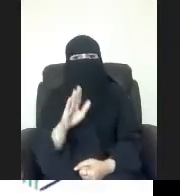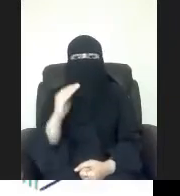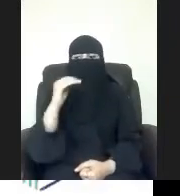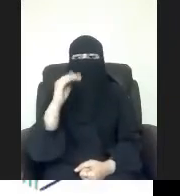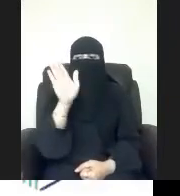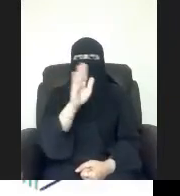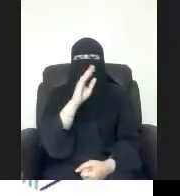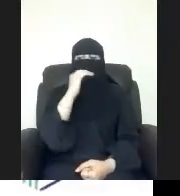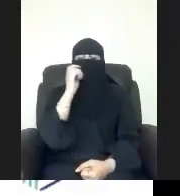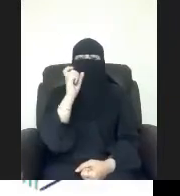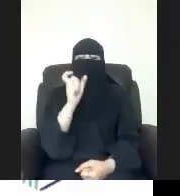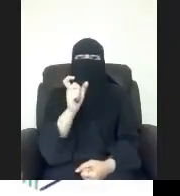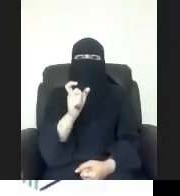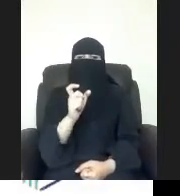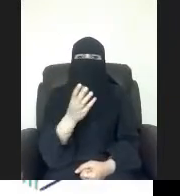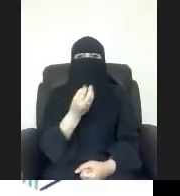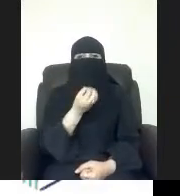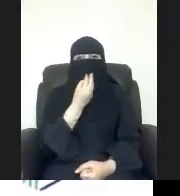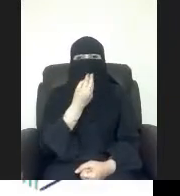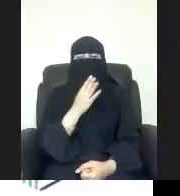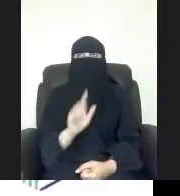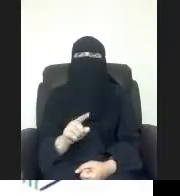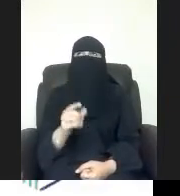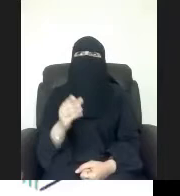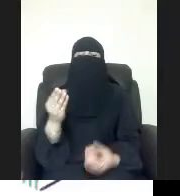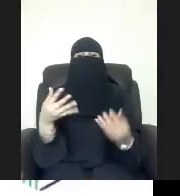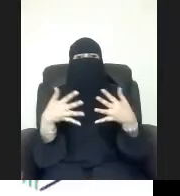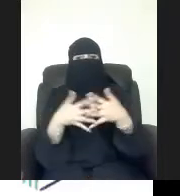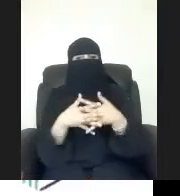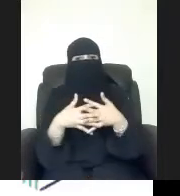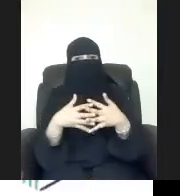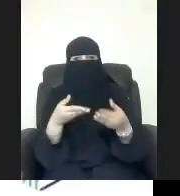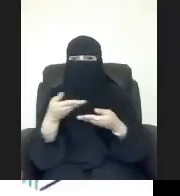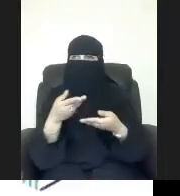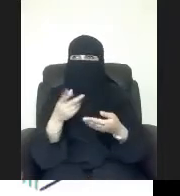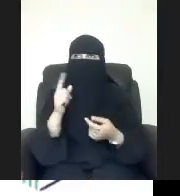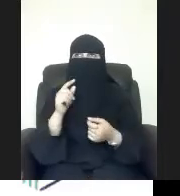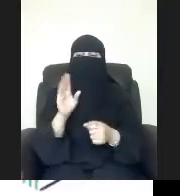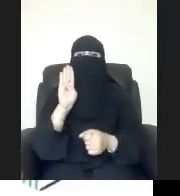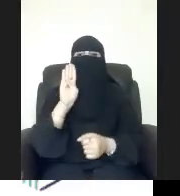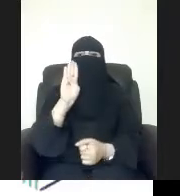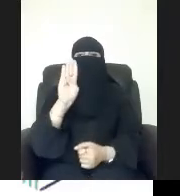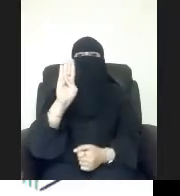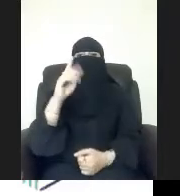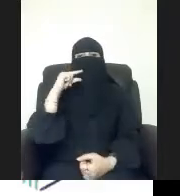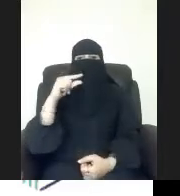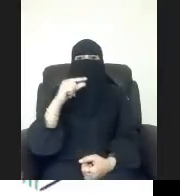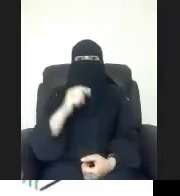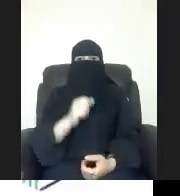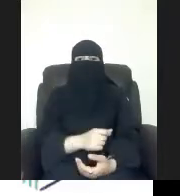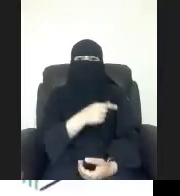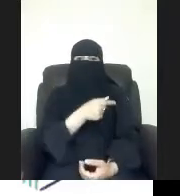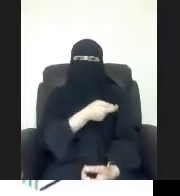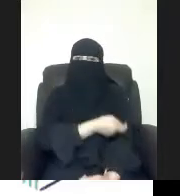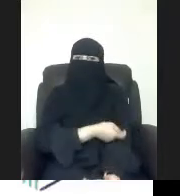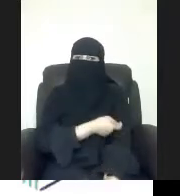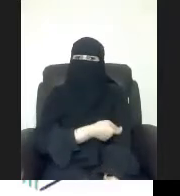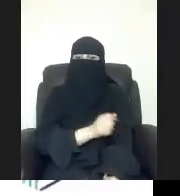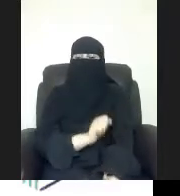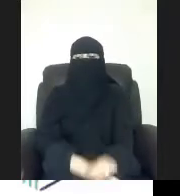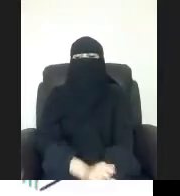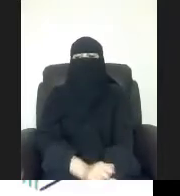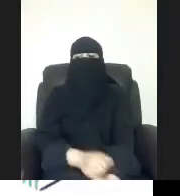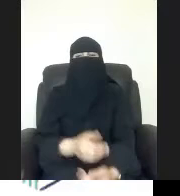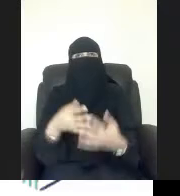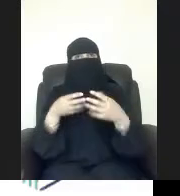تدريس مقرراته في كلية الطب. استعرض الدكتور حسن أيضا الفصول المقلوبة كنموذج للتعلم وكيف توسعت بناء